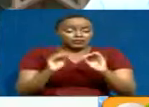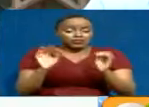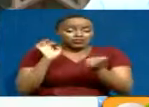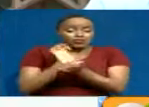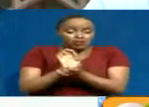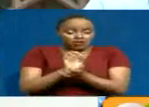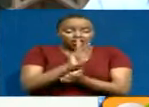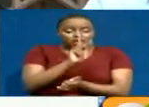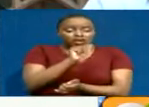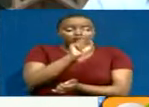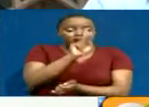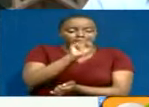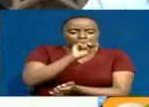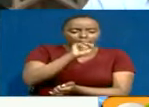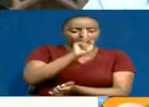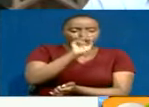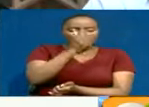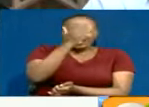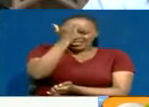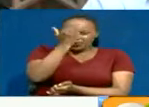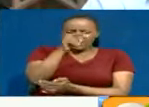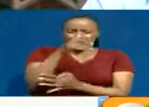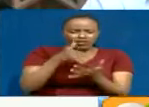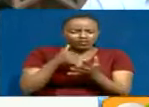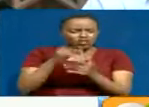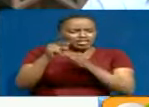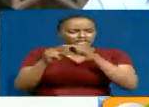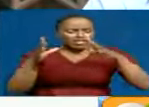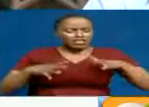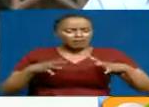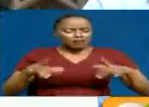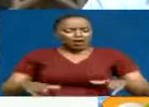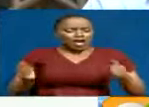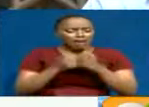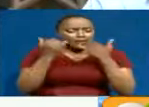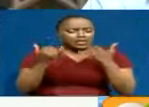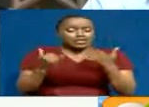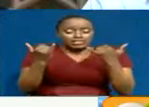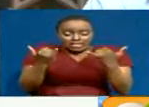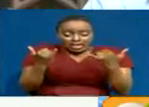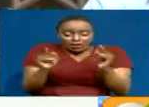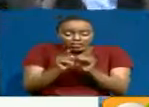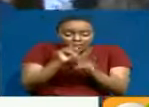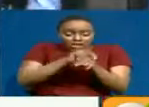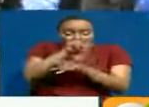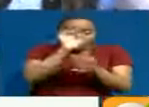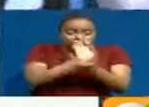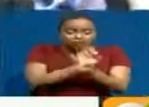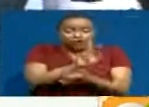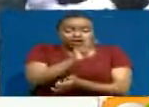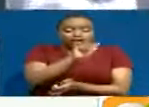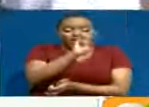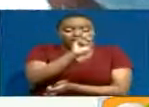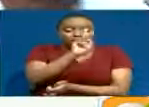ya kushikwa kwa Kamket eti kwa sababu amehusika katika mauaji ambayo yanafanyika hata hivi sasa wakati yeye ameshikwa.